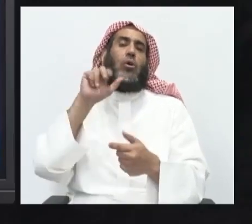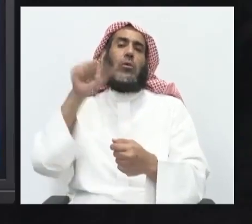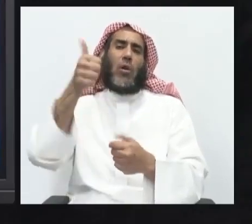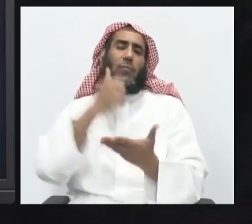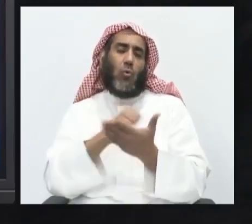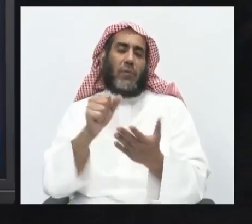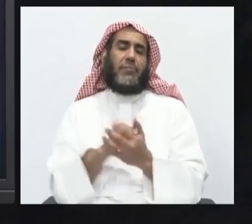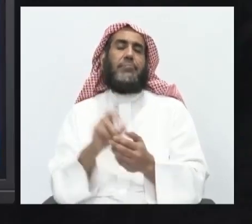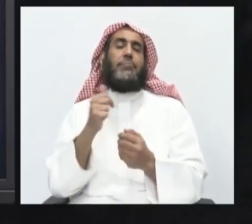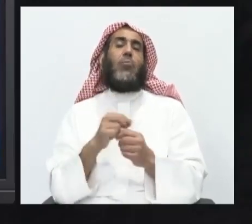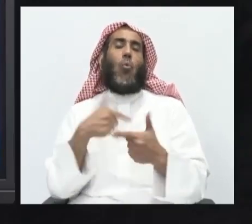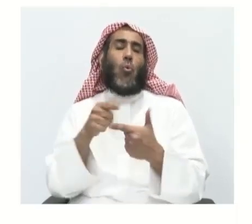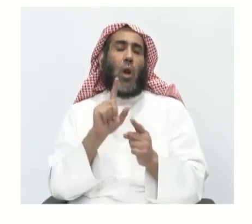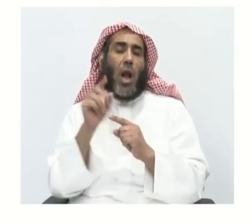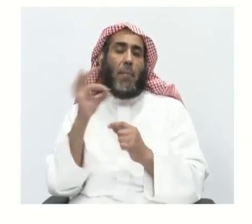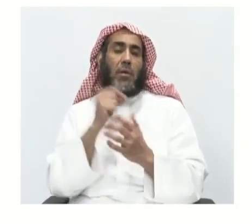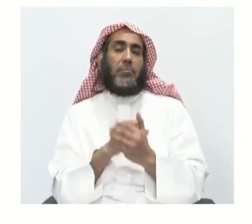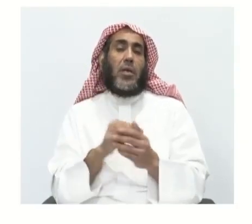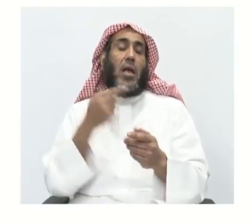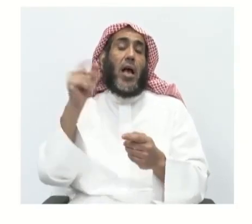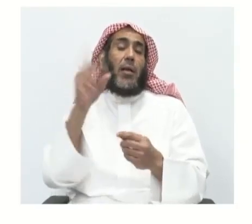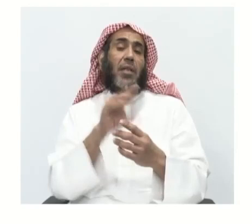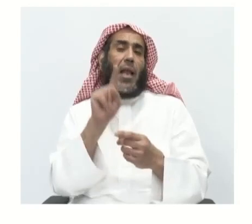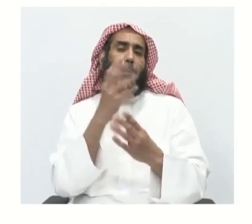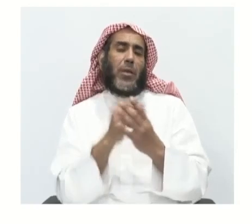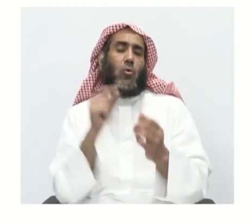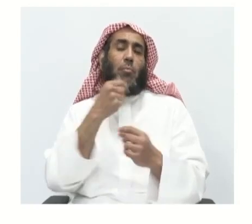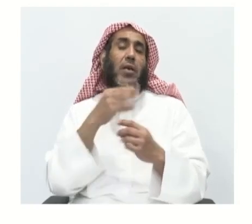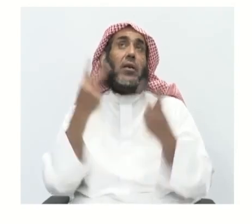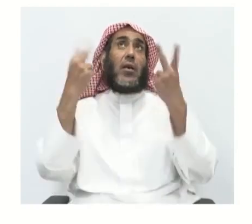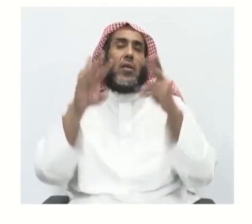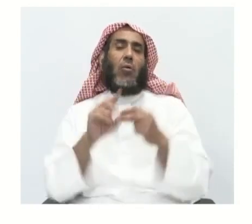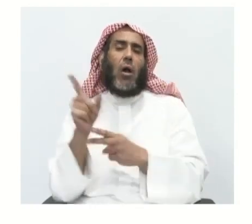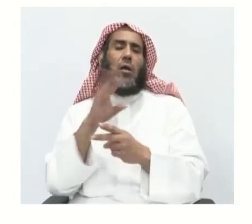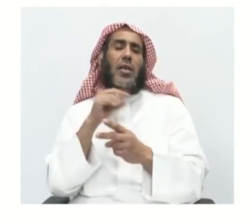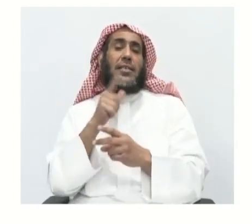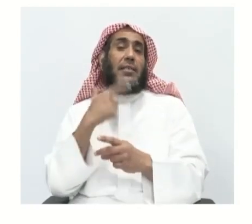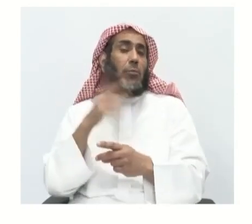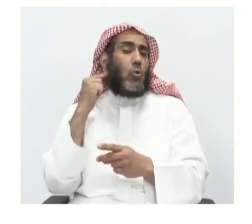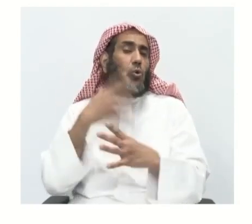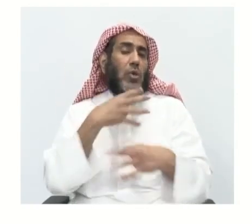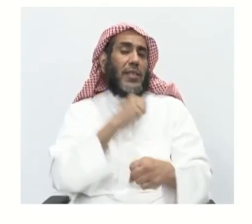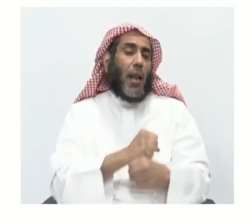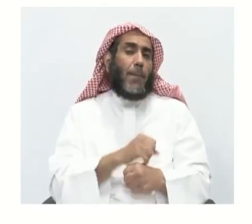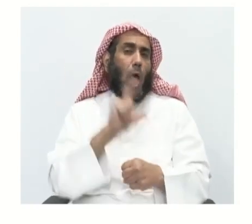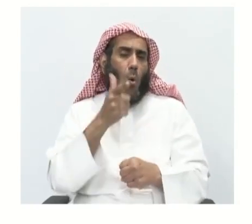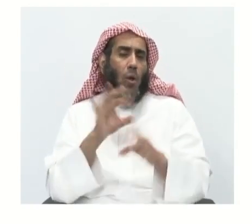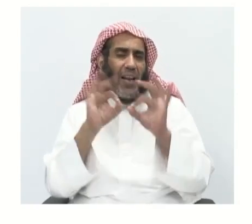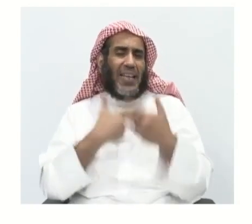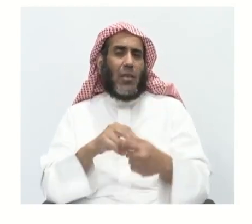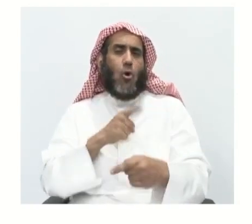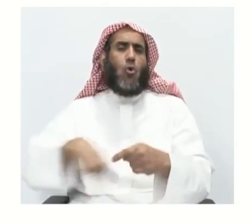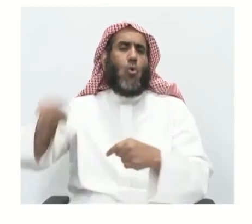بلام ايضا انظر الامثله الاتيه عن عبد الله بن عمر رضي الله عنهما قال سمعت رسول الله صلى الله عليه وسلم يقول